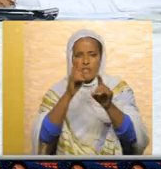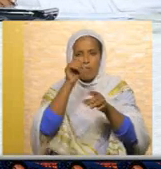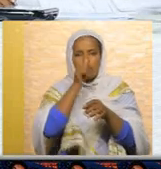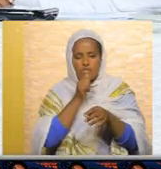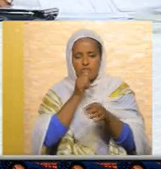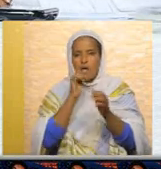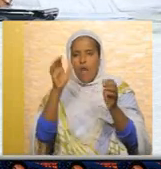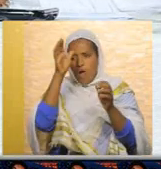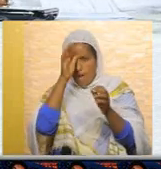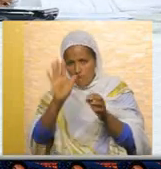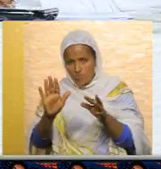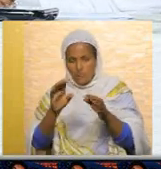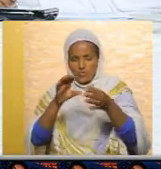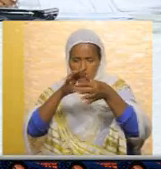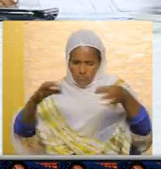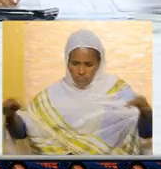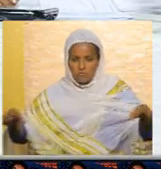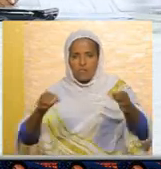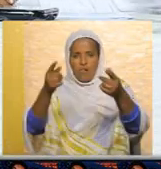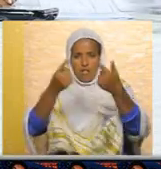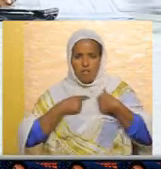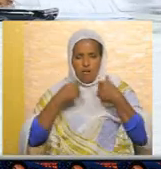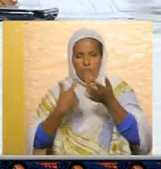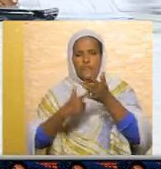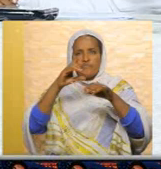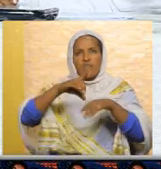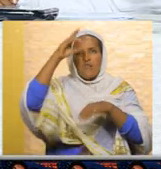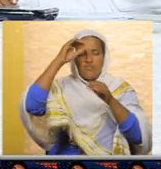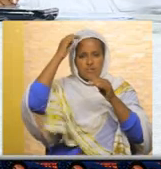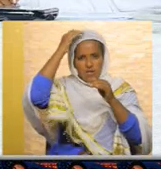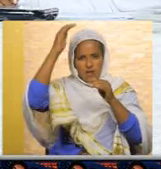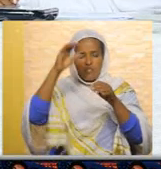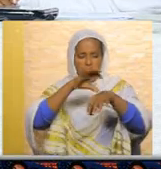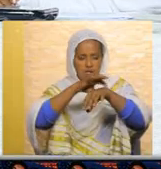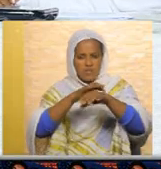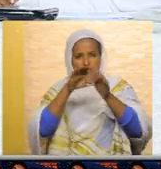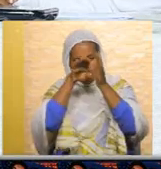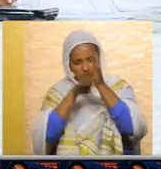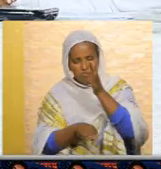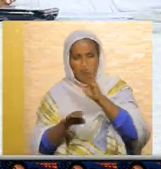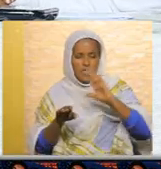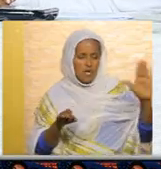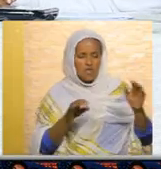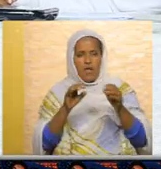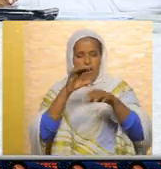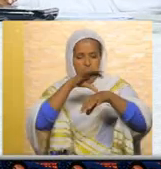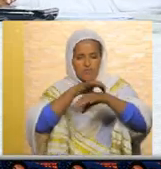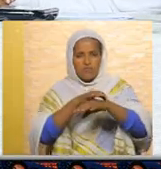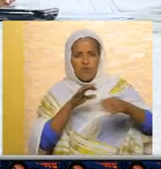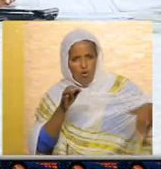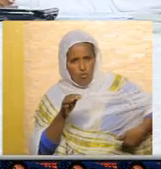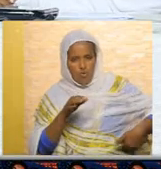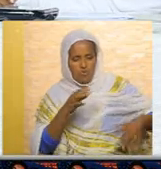ሚስጥራቸውንም አባቶች ሲተነትኑ የሚነግሩን ነገር አለ። ከፍ ብሎ ከጭንቅላት አጥንት ወይም ዝቅ ብሎ ከእግር አጥንት አልፈጠራትም፣ ከጎን አጥንት